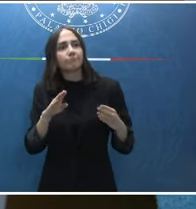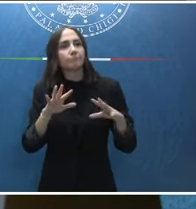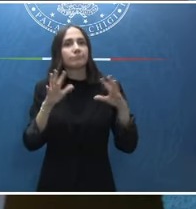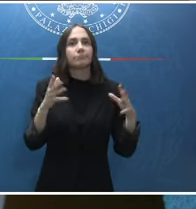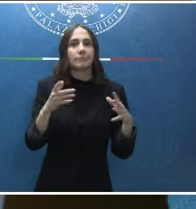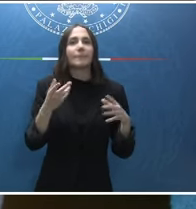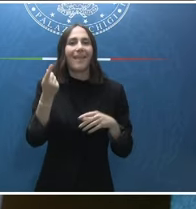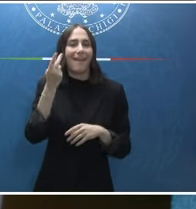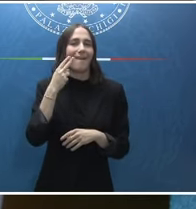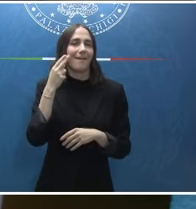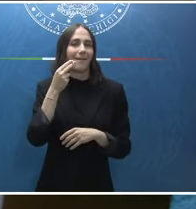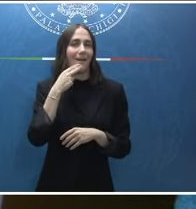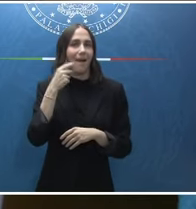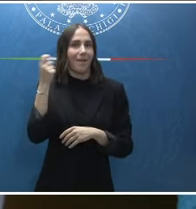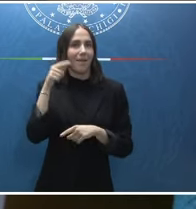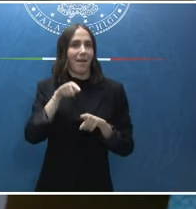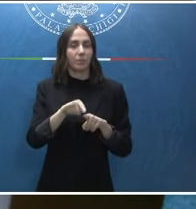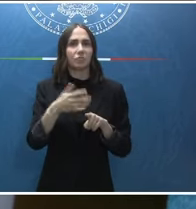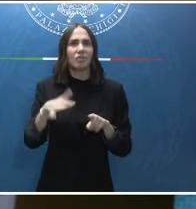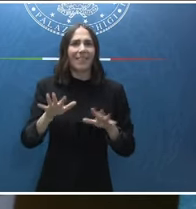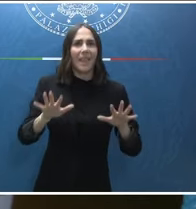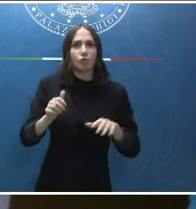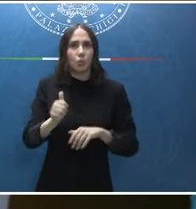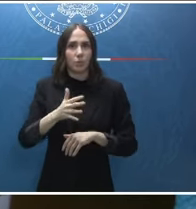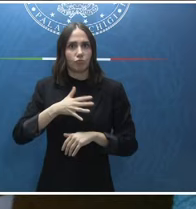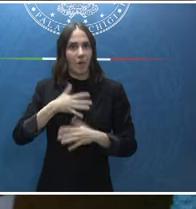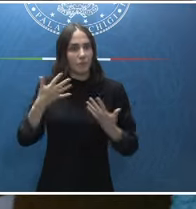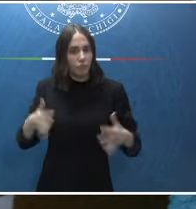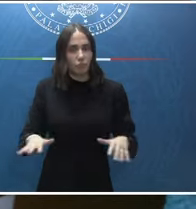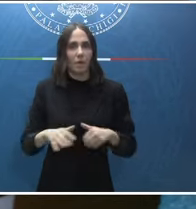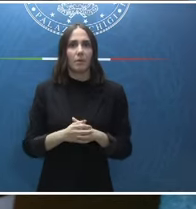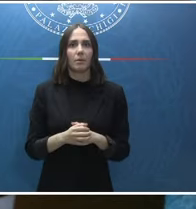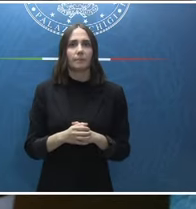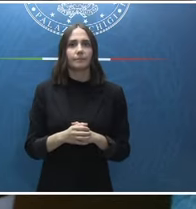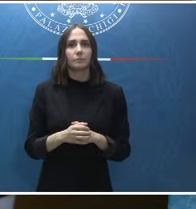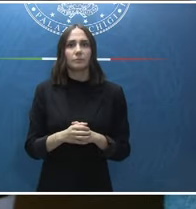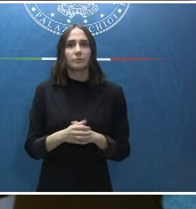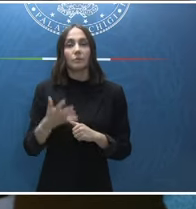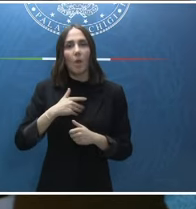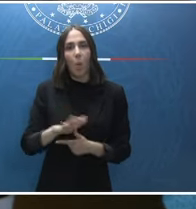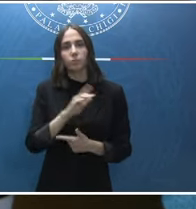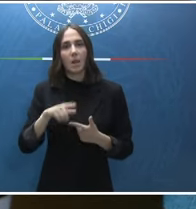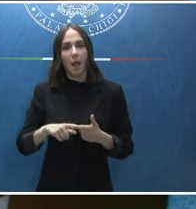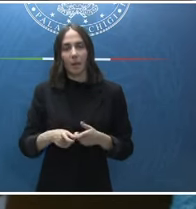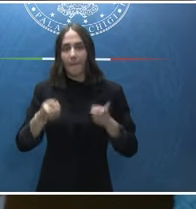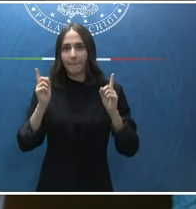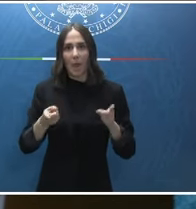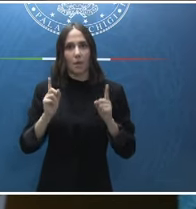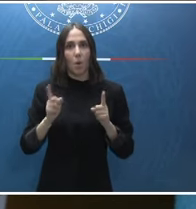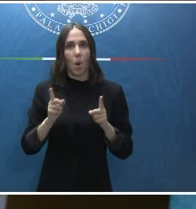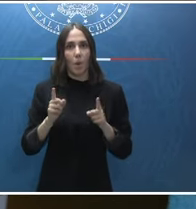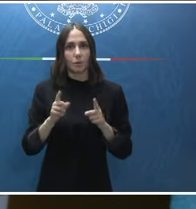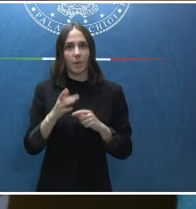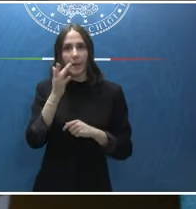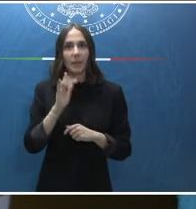la cannabis, talvolta già dai 10-11 anni. Però c'è una cosa ancora più pericolosa e dannosa della droga, che è